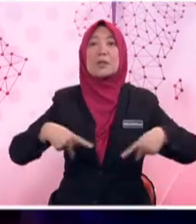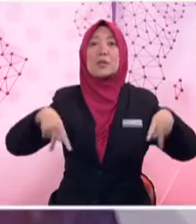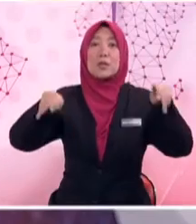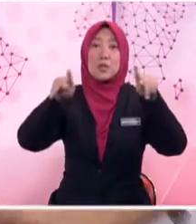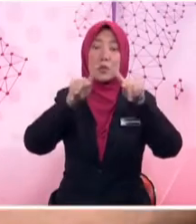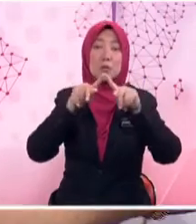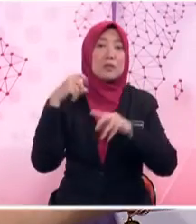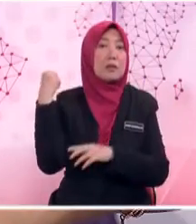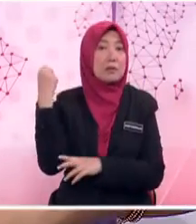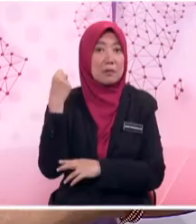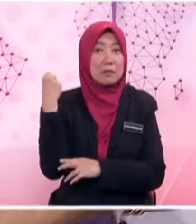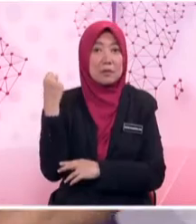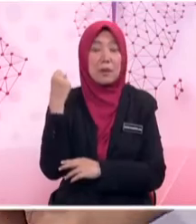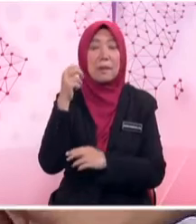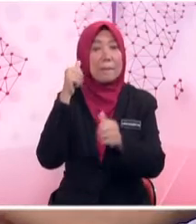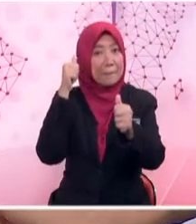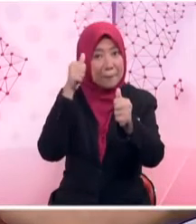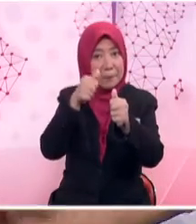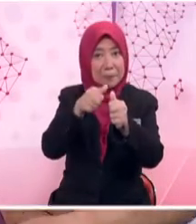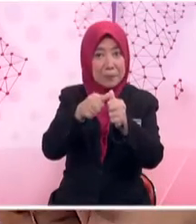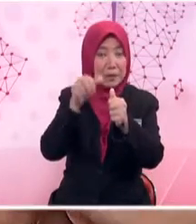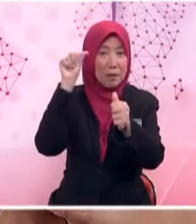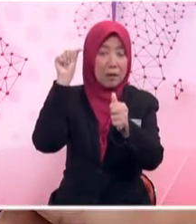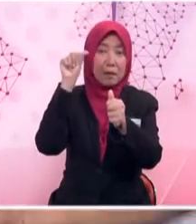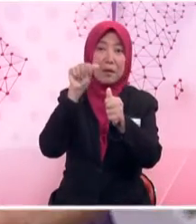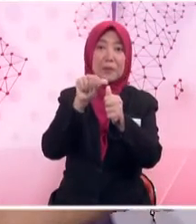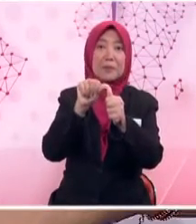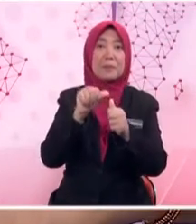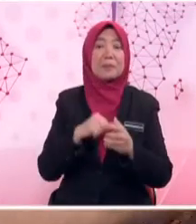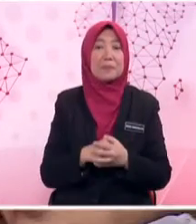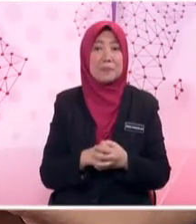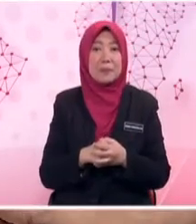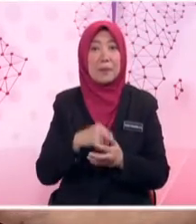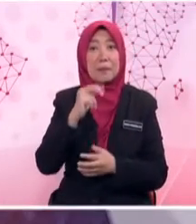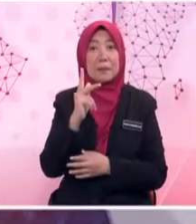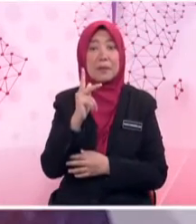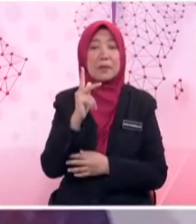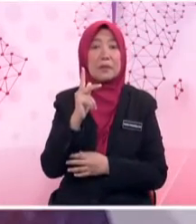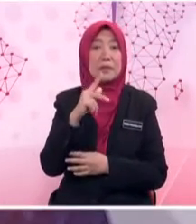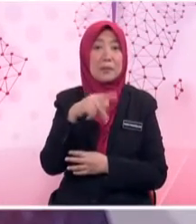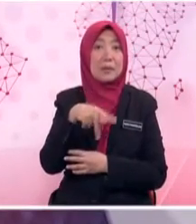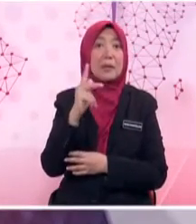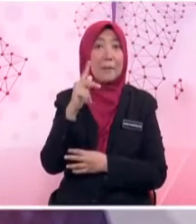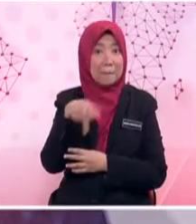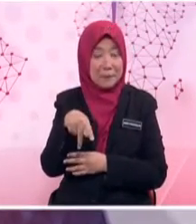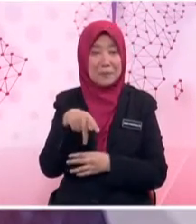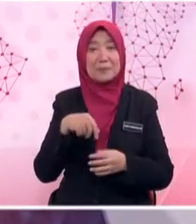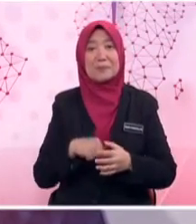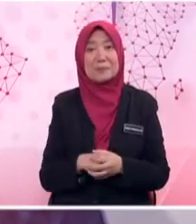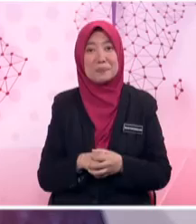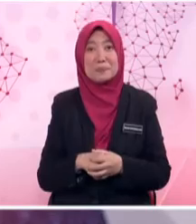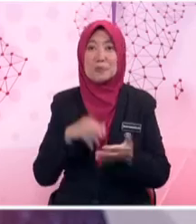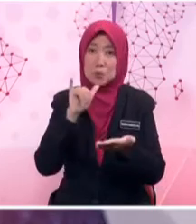sentiasa mematuhi arahan perintah kawalan pergerakan. Itu satu